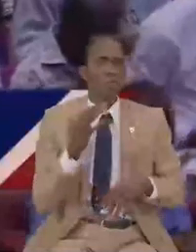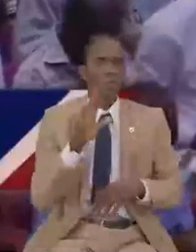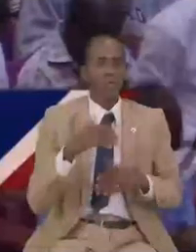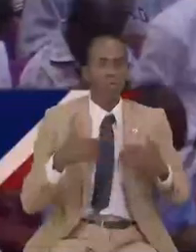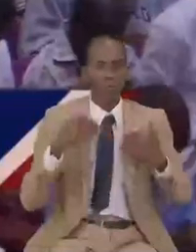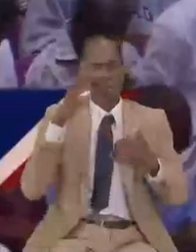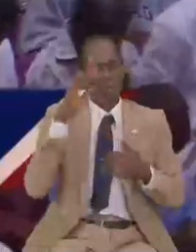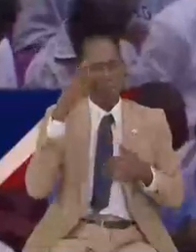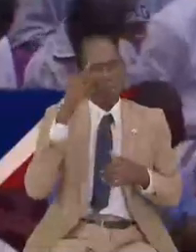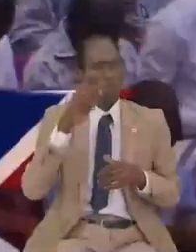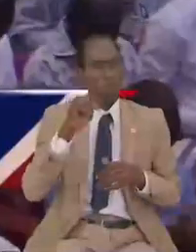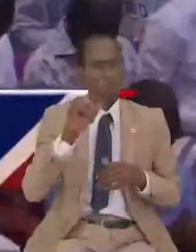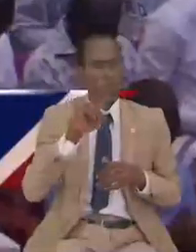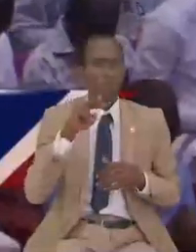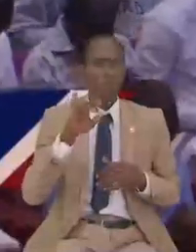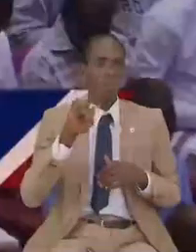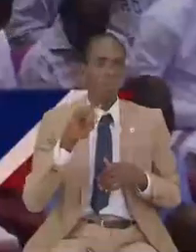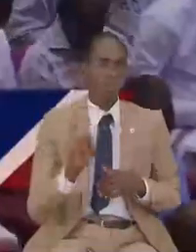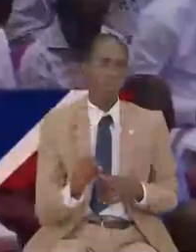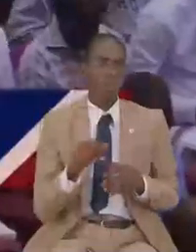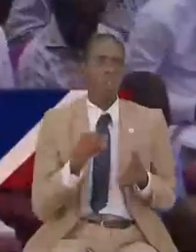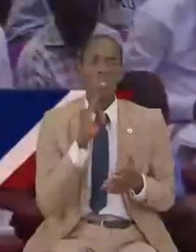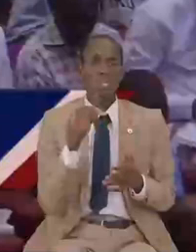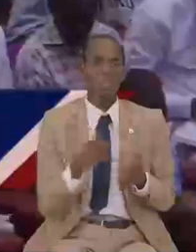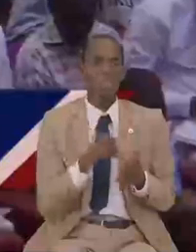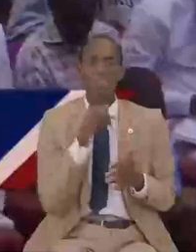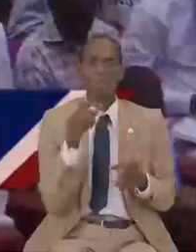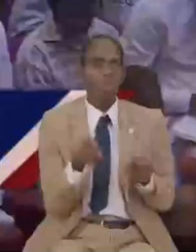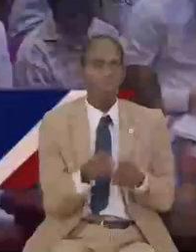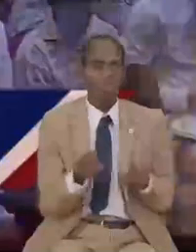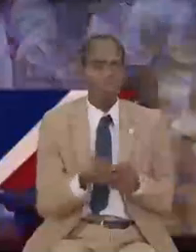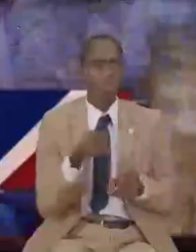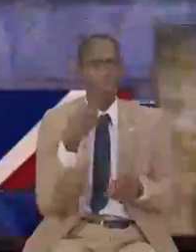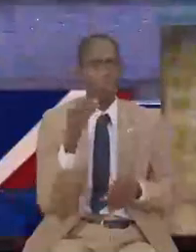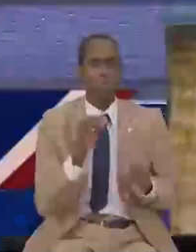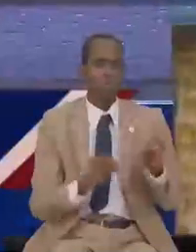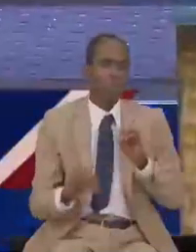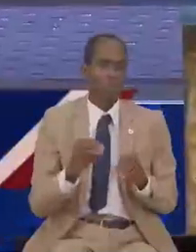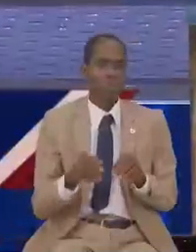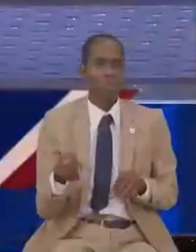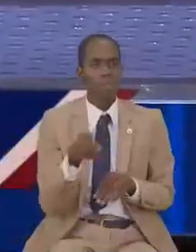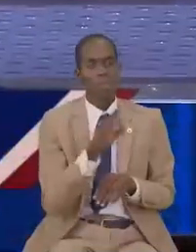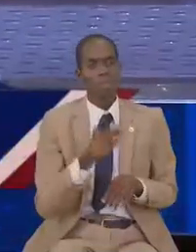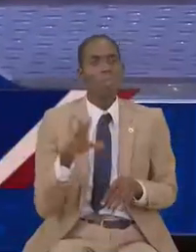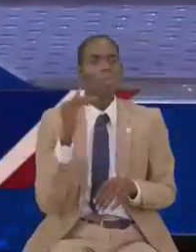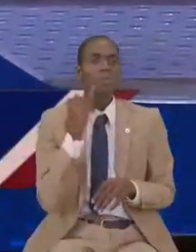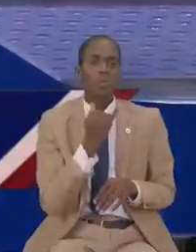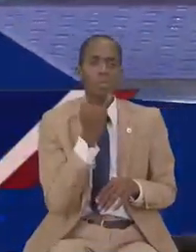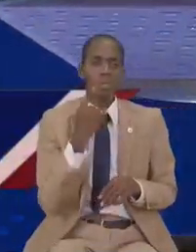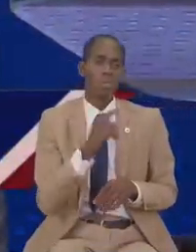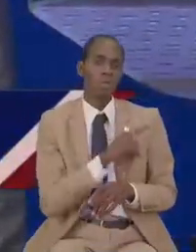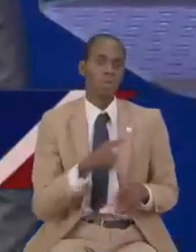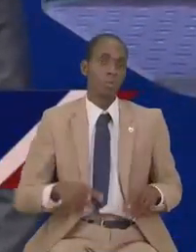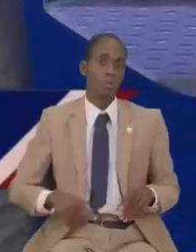ainsi, enfants d'Israël, dit l'Éternel. Le Seigneur a suscité leurs fils. Il veut qu'ils soient